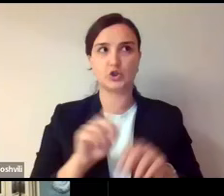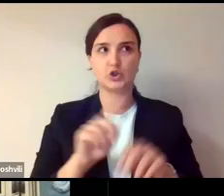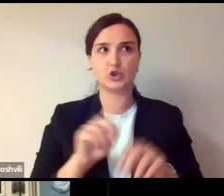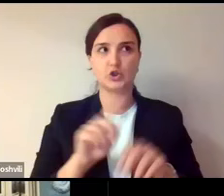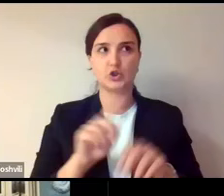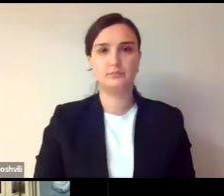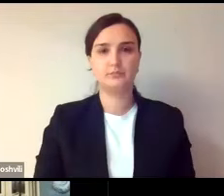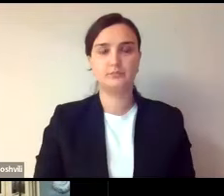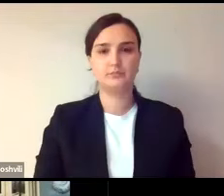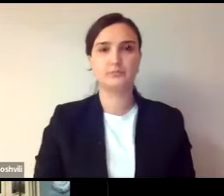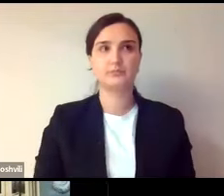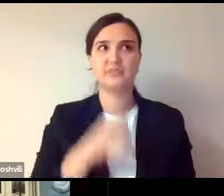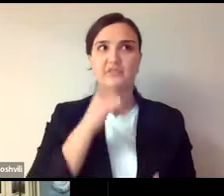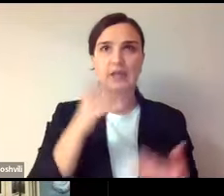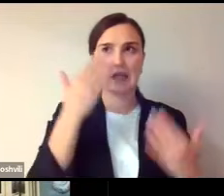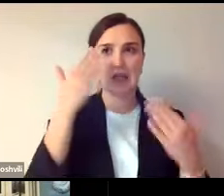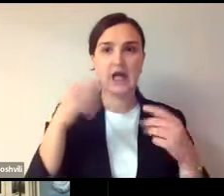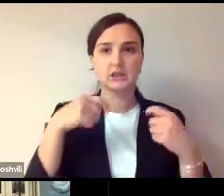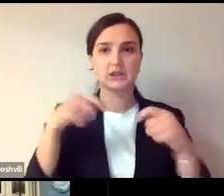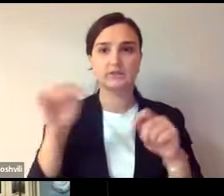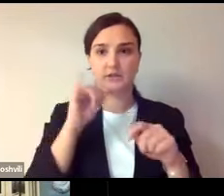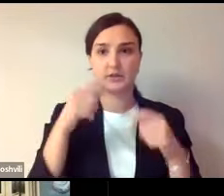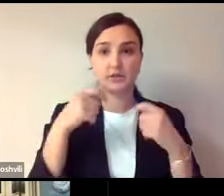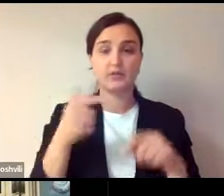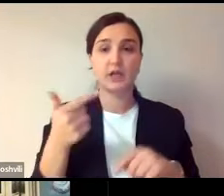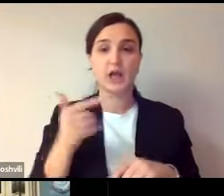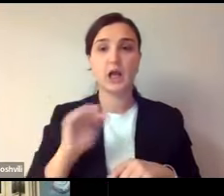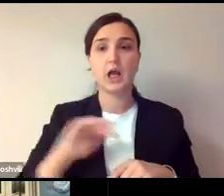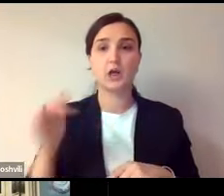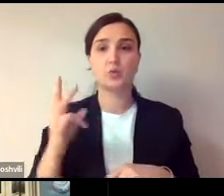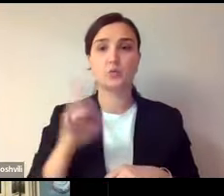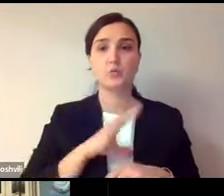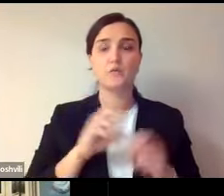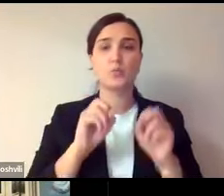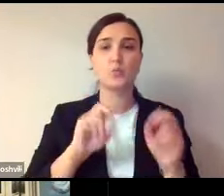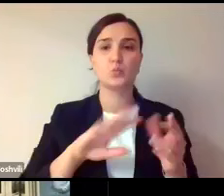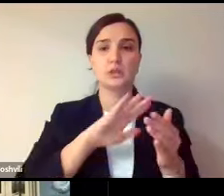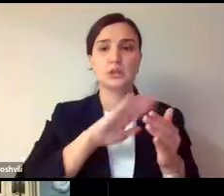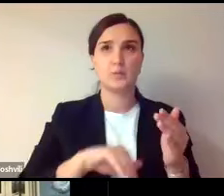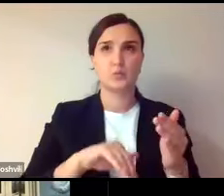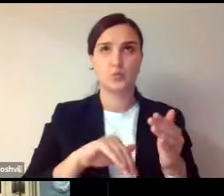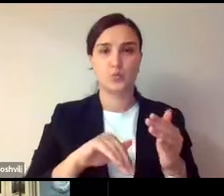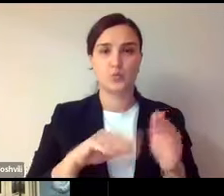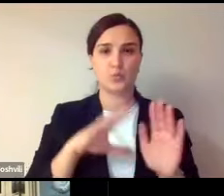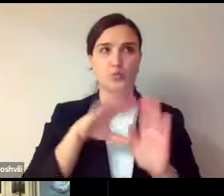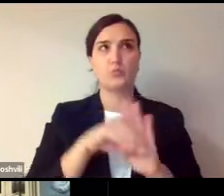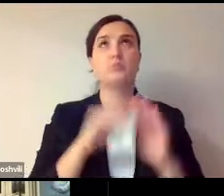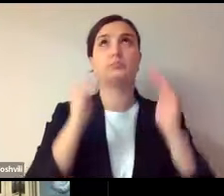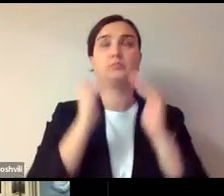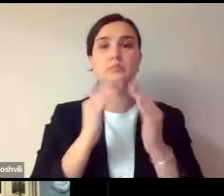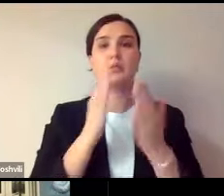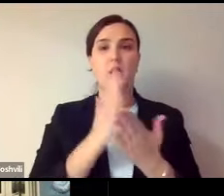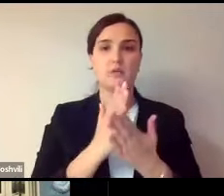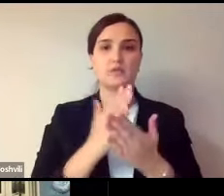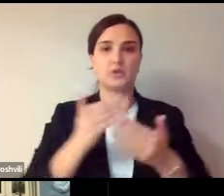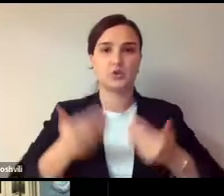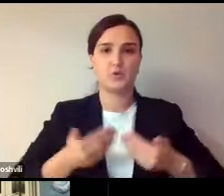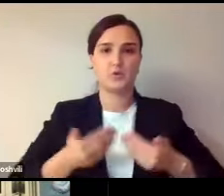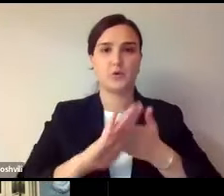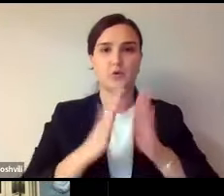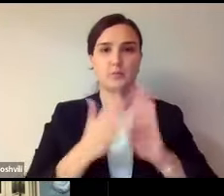ისმენ გარანტირებული უნდა იყოს, რომ უსაფრთხოდ ჭერქვეშ არის და აქ ღირსეული ცხოვრების პირობა. მოდი ერთი მაგალითი